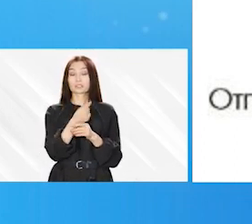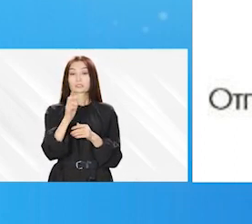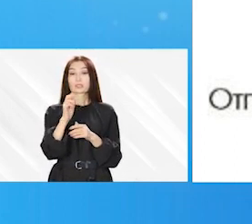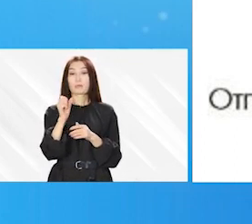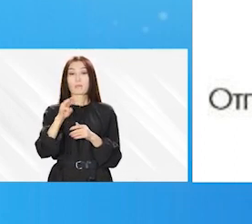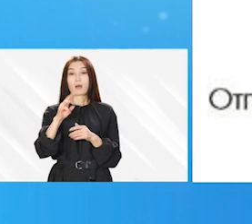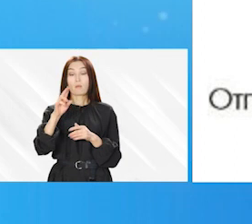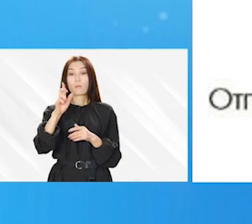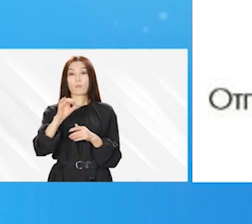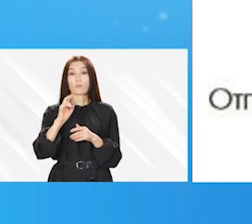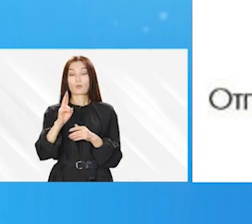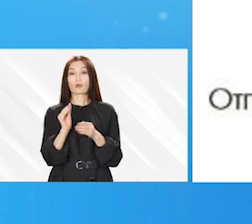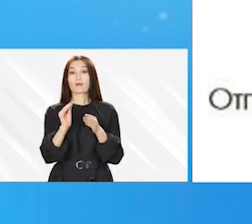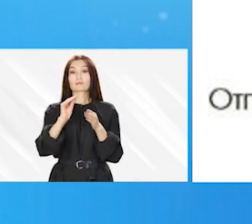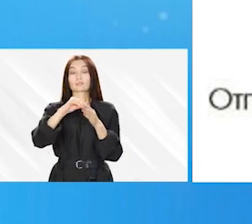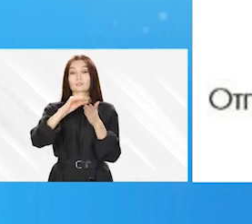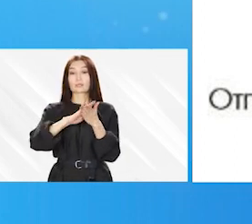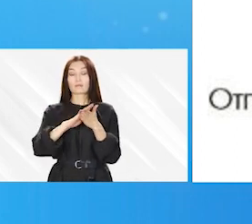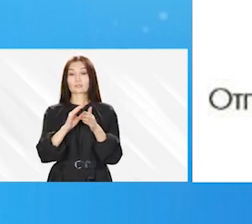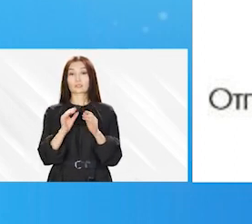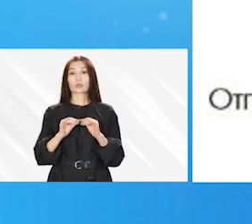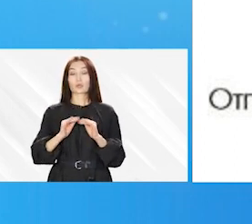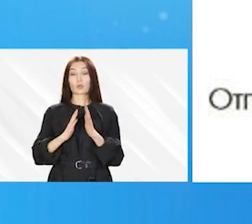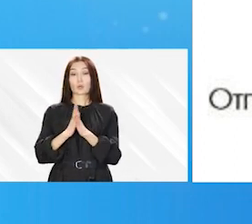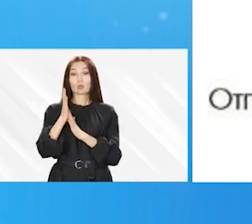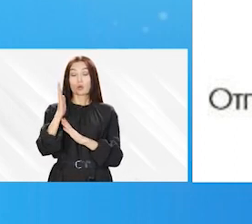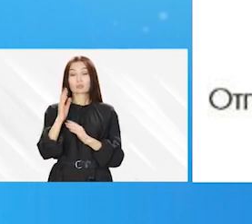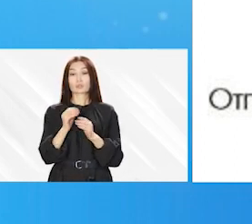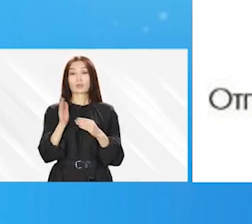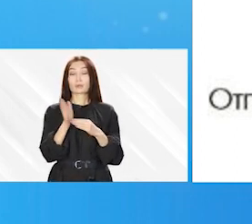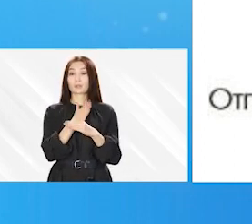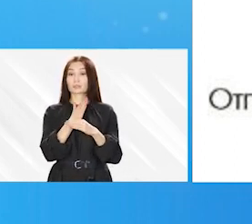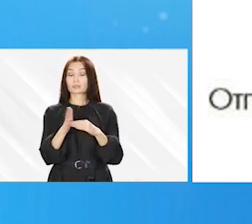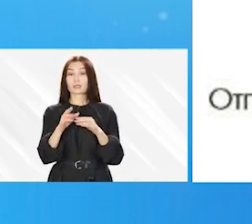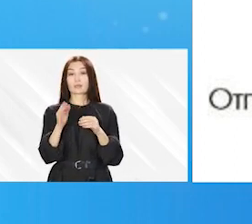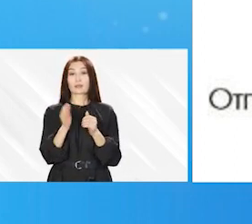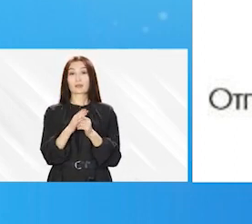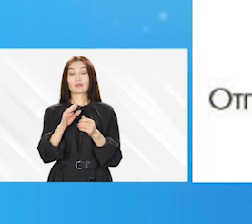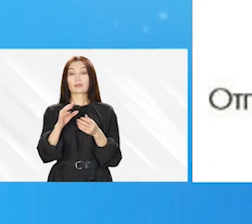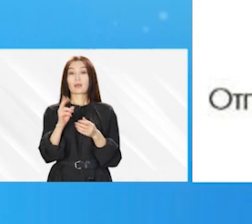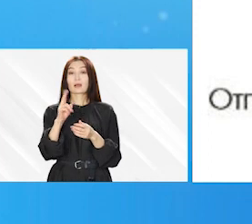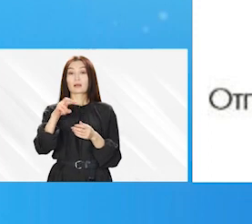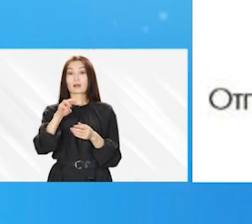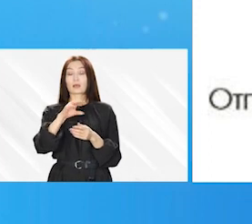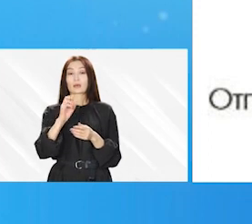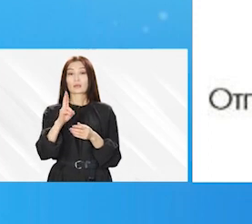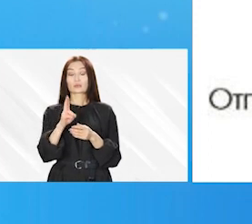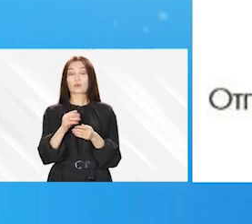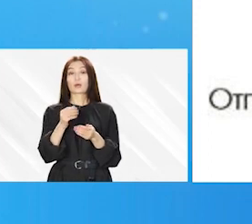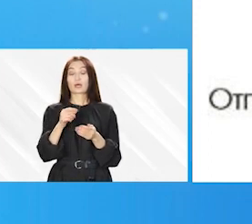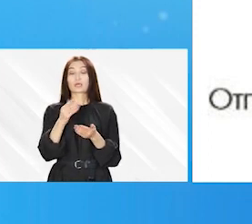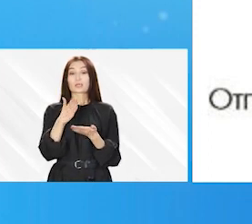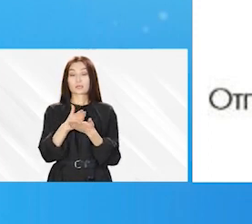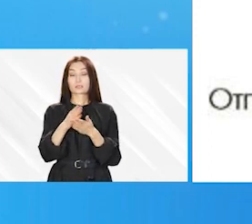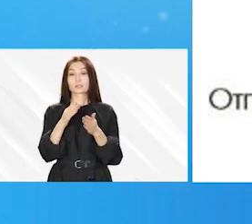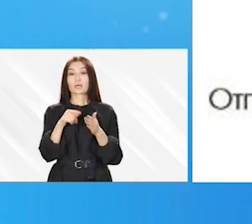других злаков вставочный рост происходит в результате деления и роста клеток находящимся в основаниях